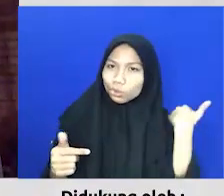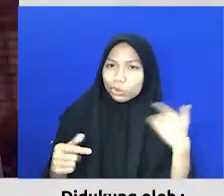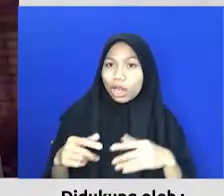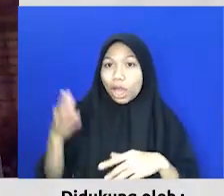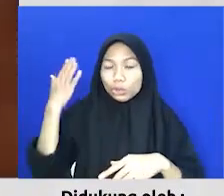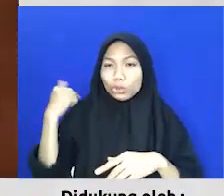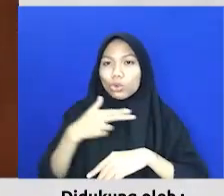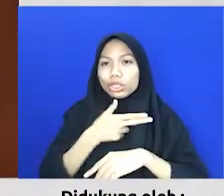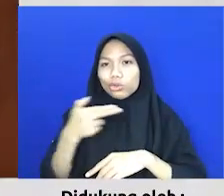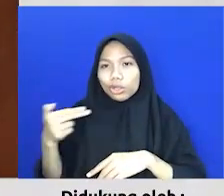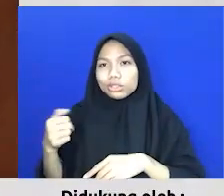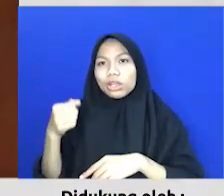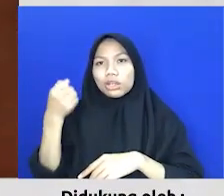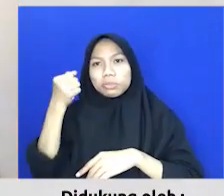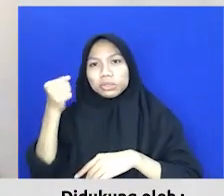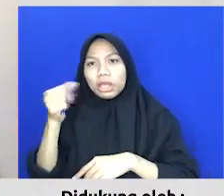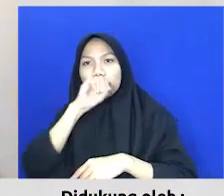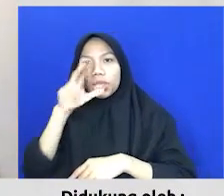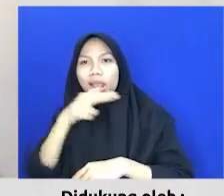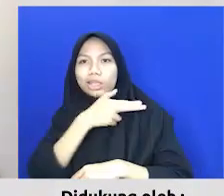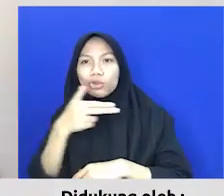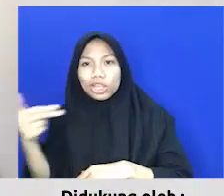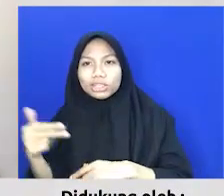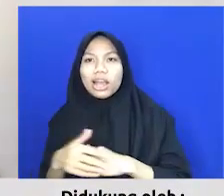Cornell kan ya. Cornell ya.